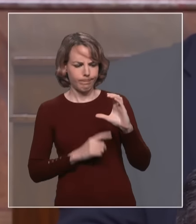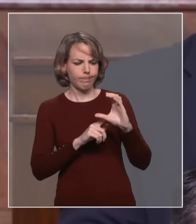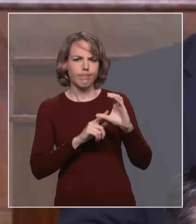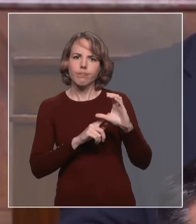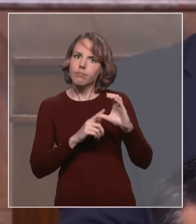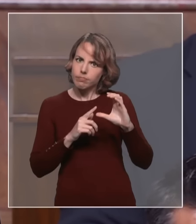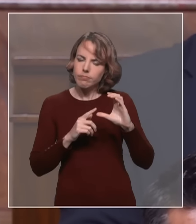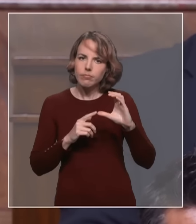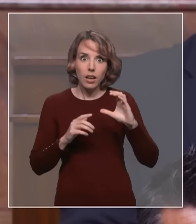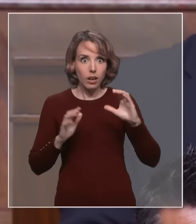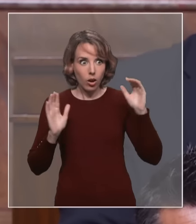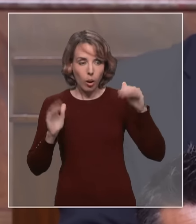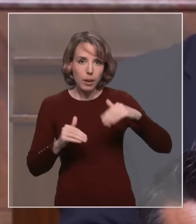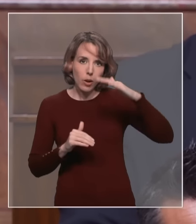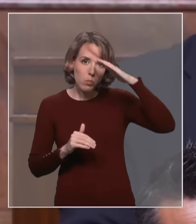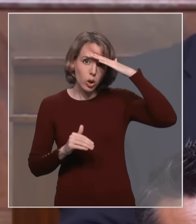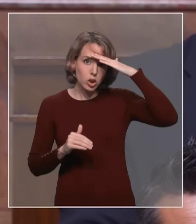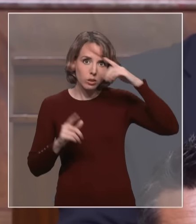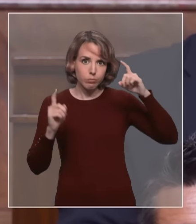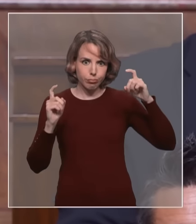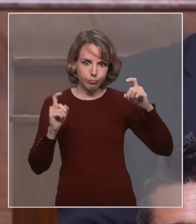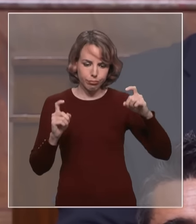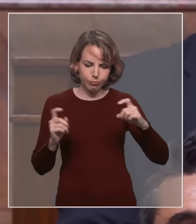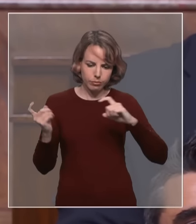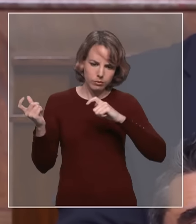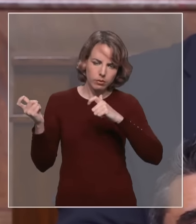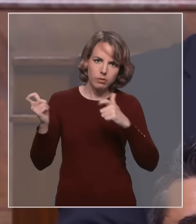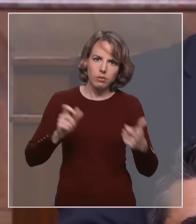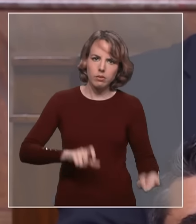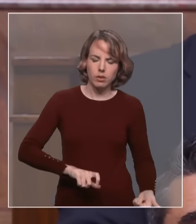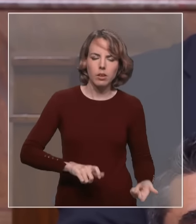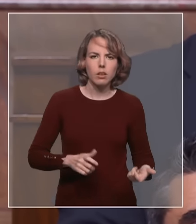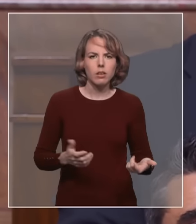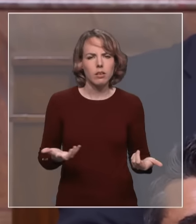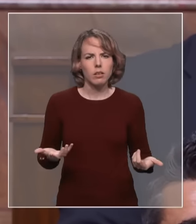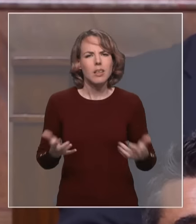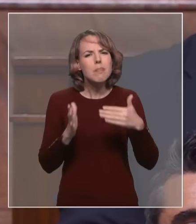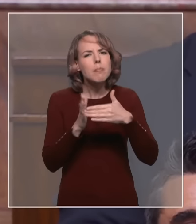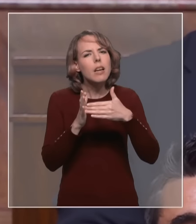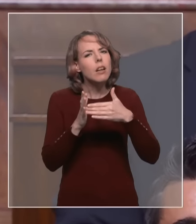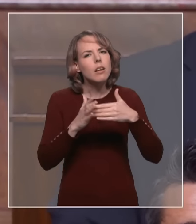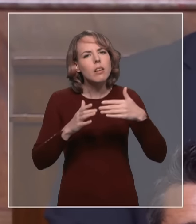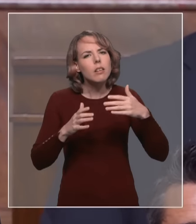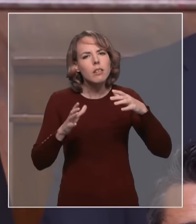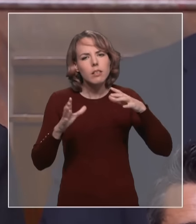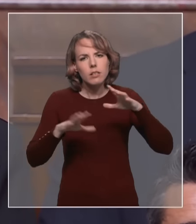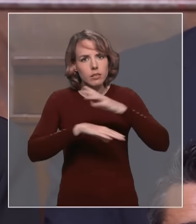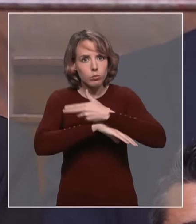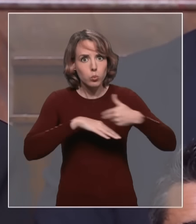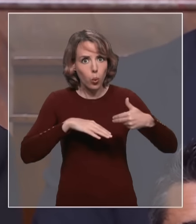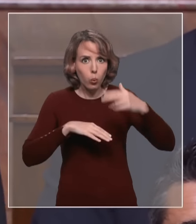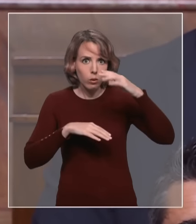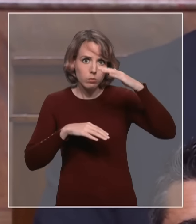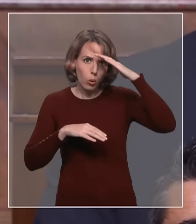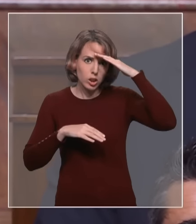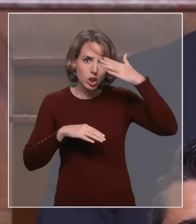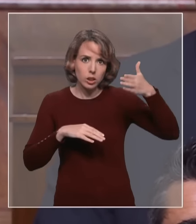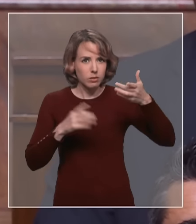la Poste s'effondre sous nos yeux et les chiffres sont accablants. Plus de 1000 bureaux de poste sont fermés depuis l'arrivée au pouvoir d'Emmanuel